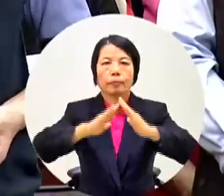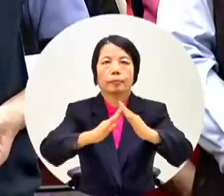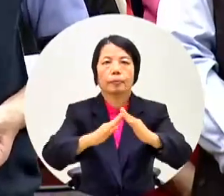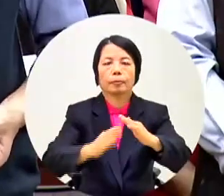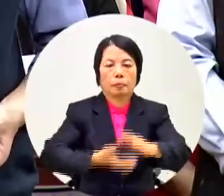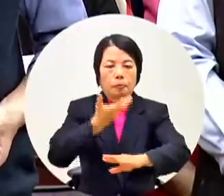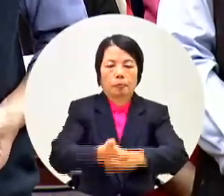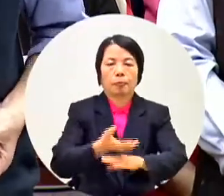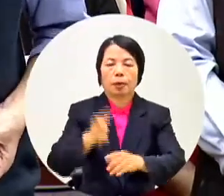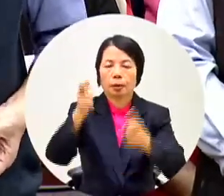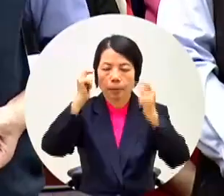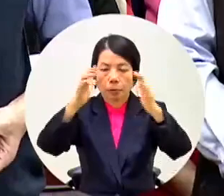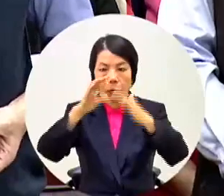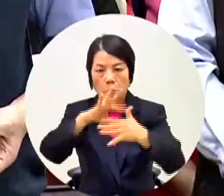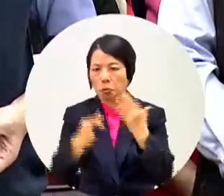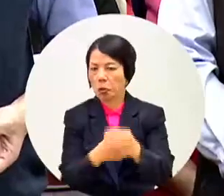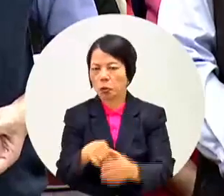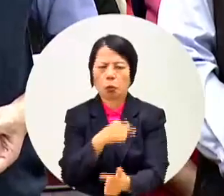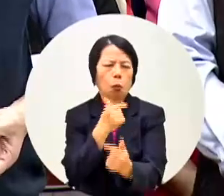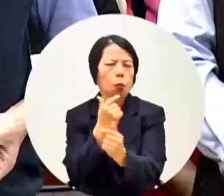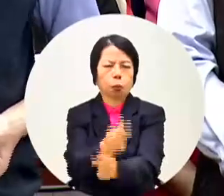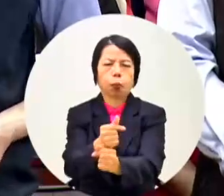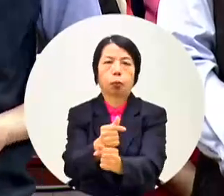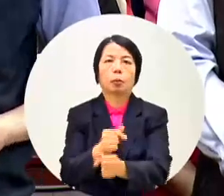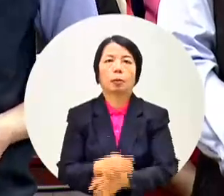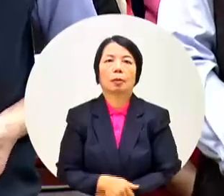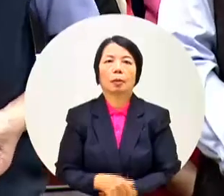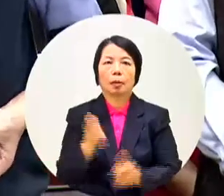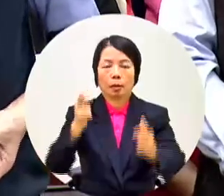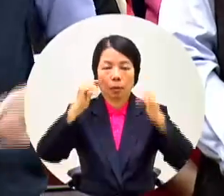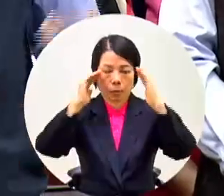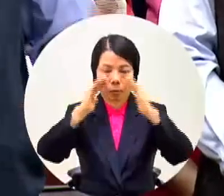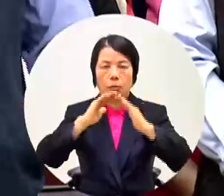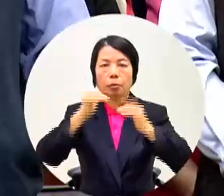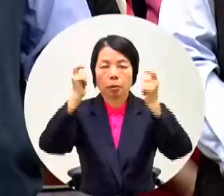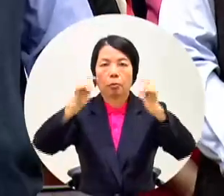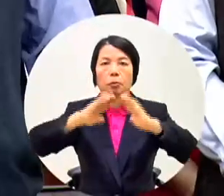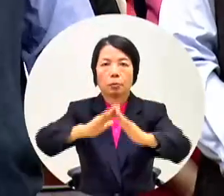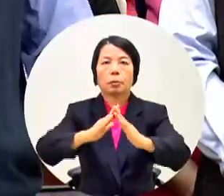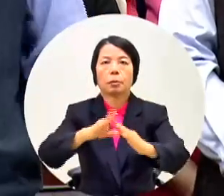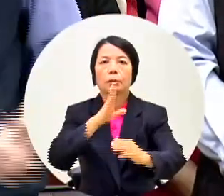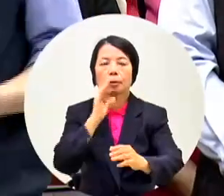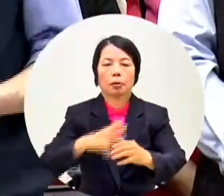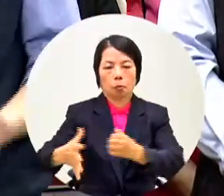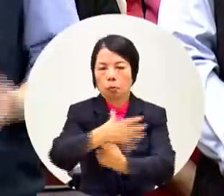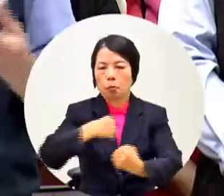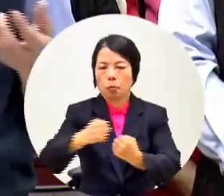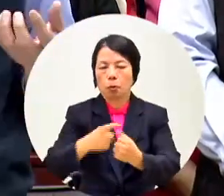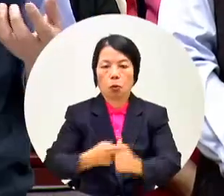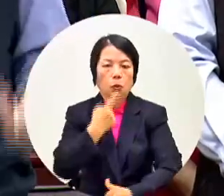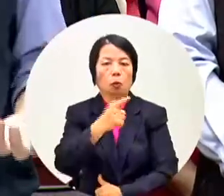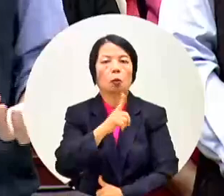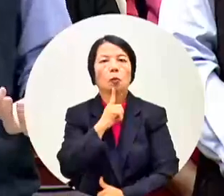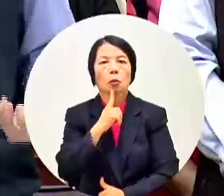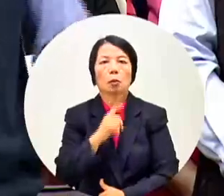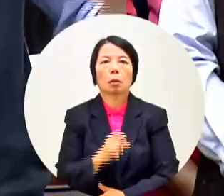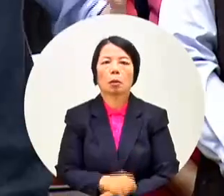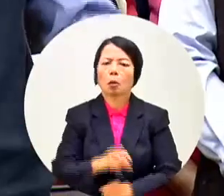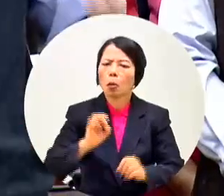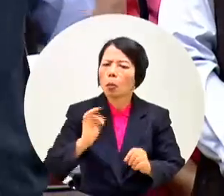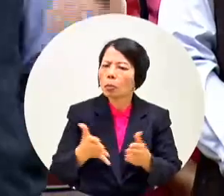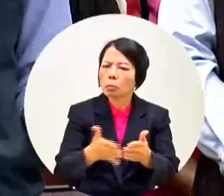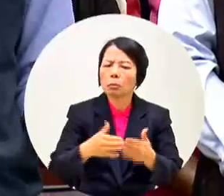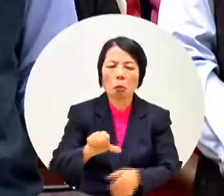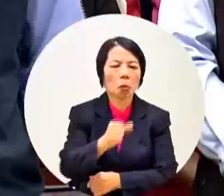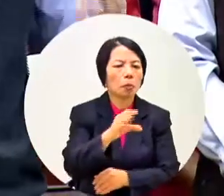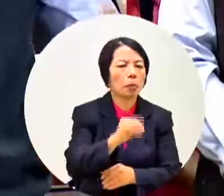真正高雄可以做全台的首富。所以刚刚有一个问题问500万为什么不行，我们如果户籍人口有个300-400万，流